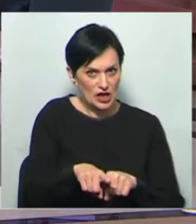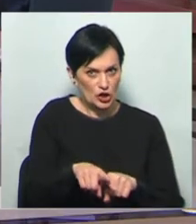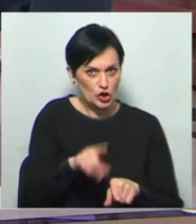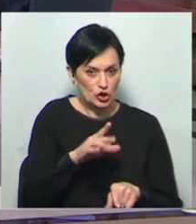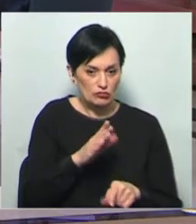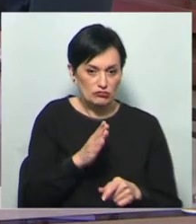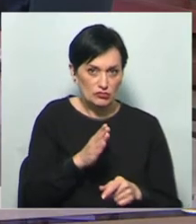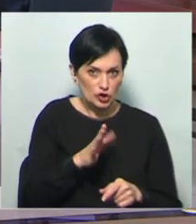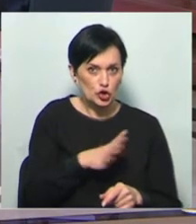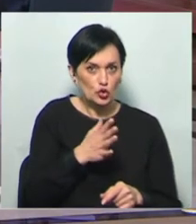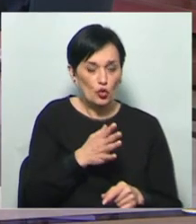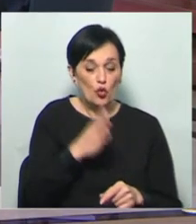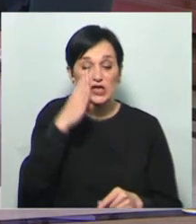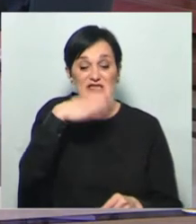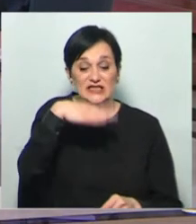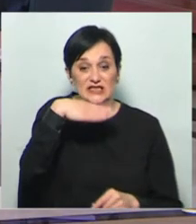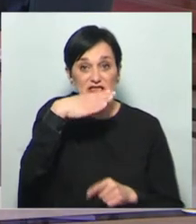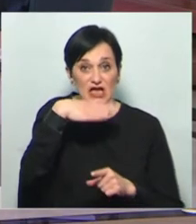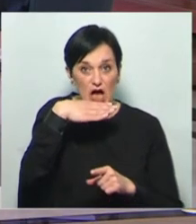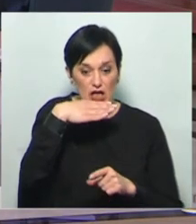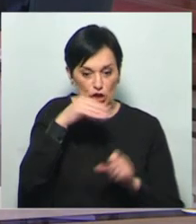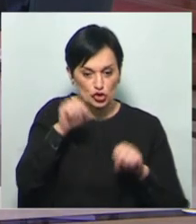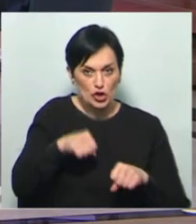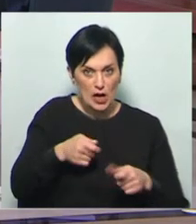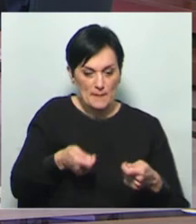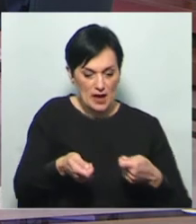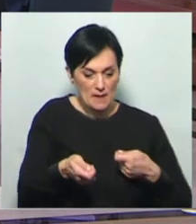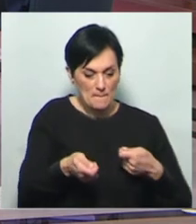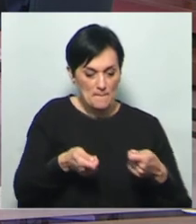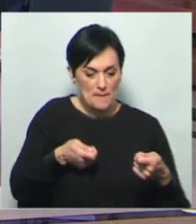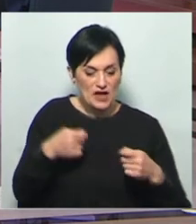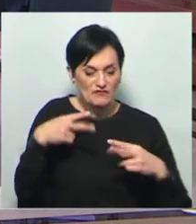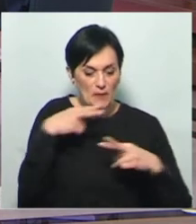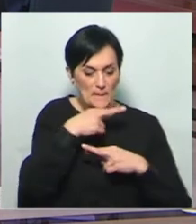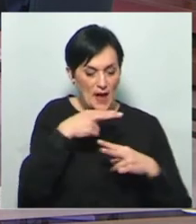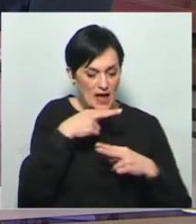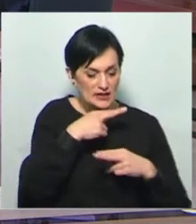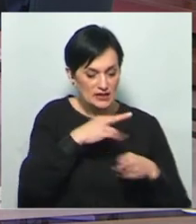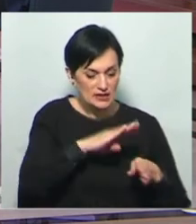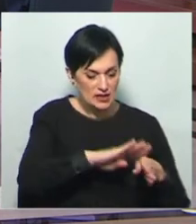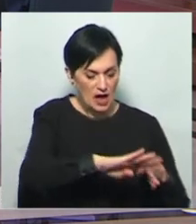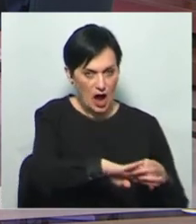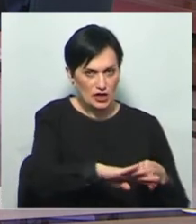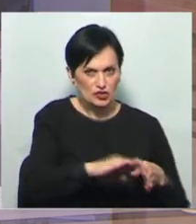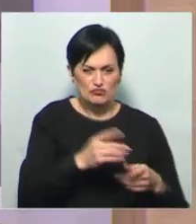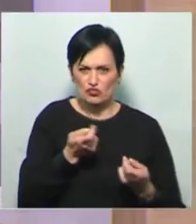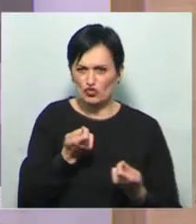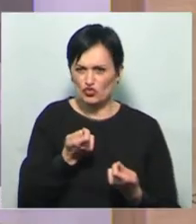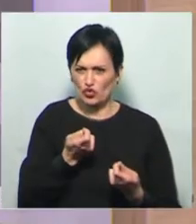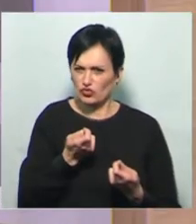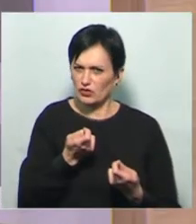და წყლით შეიძლებოდეს მართვა მედიკამენტის გარეშე. ცოტა